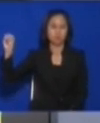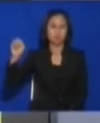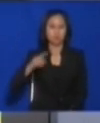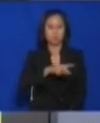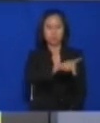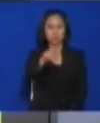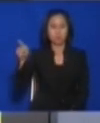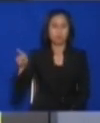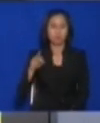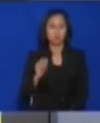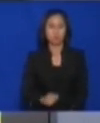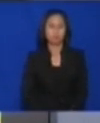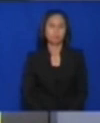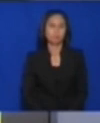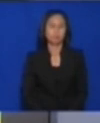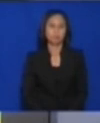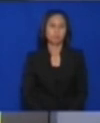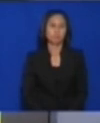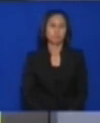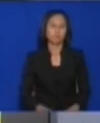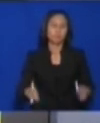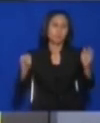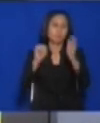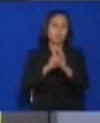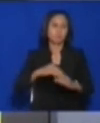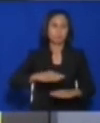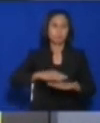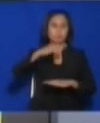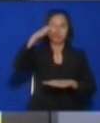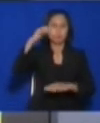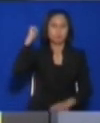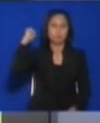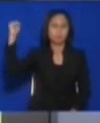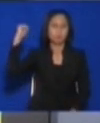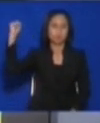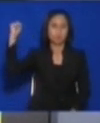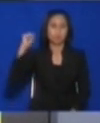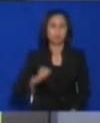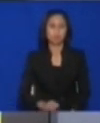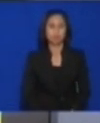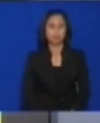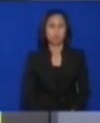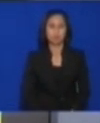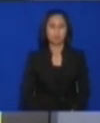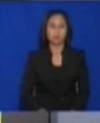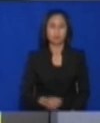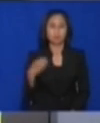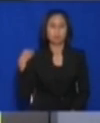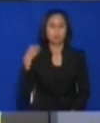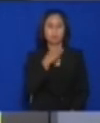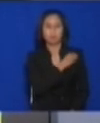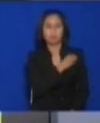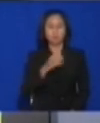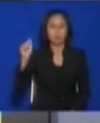kualitas pelayanan bidang kesehatan pendidikan dan sosial dasar lainnya dengan menerapkan prinsip pemerataan dan keadilan